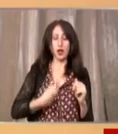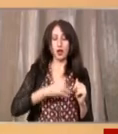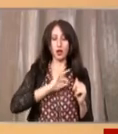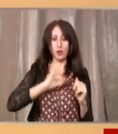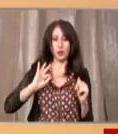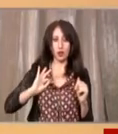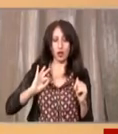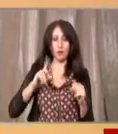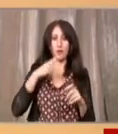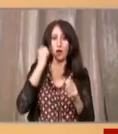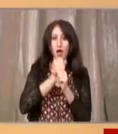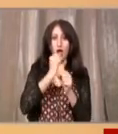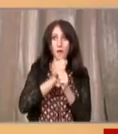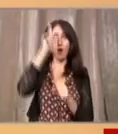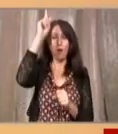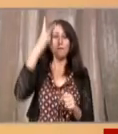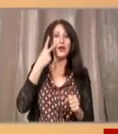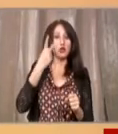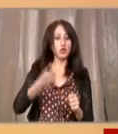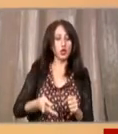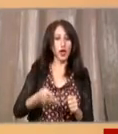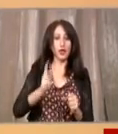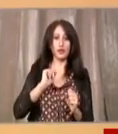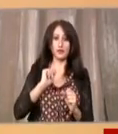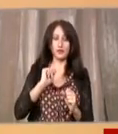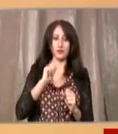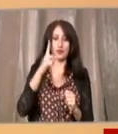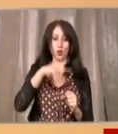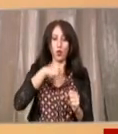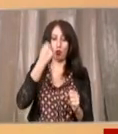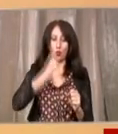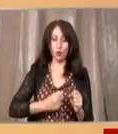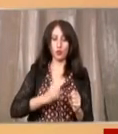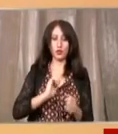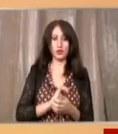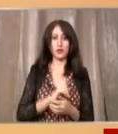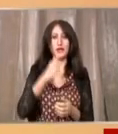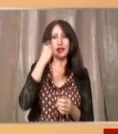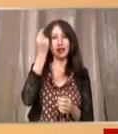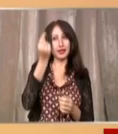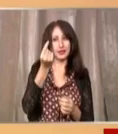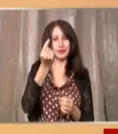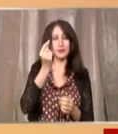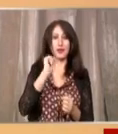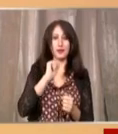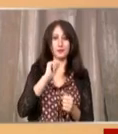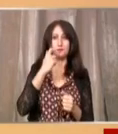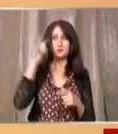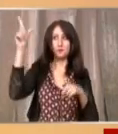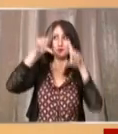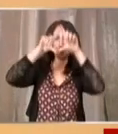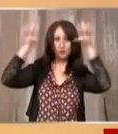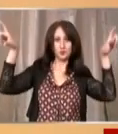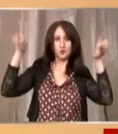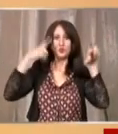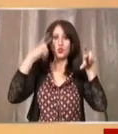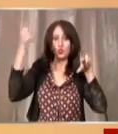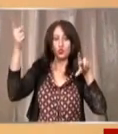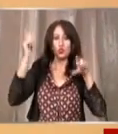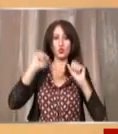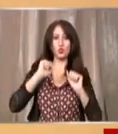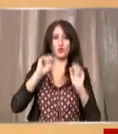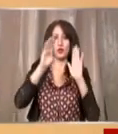ولدعم الدوله المصريه. واعتقد ده شيء مهم جدا. كل المصريين عندنا فرصه ذهبيه ان احنا نقول